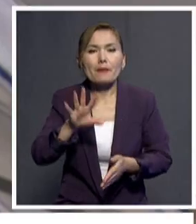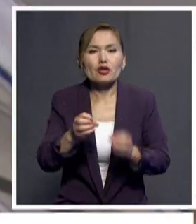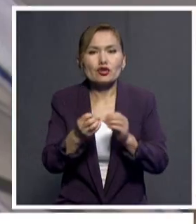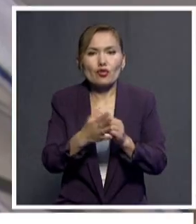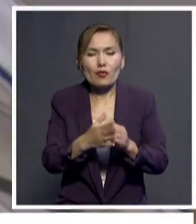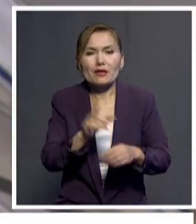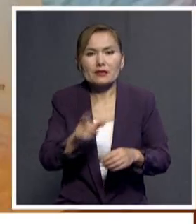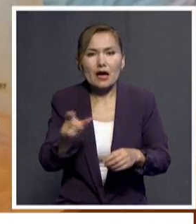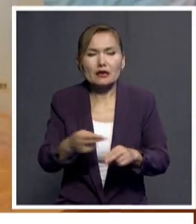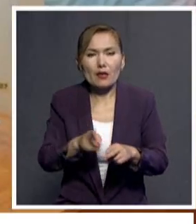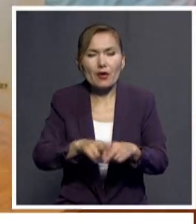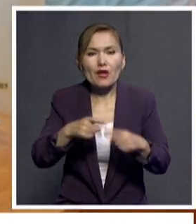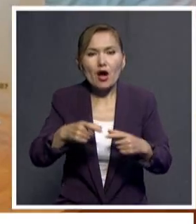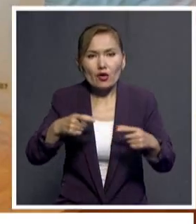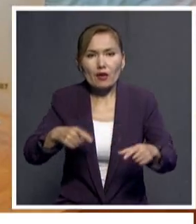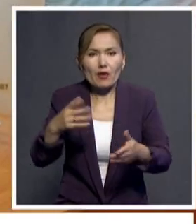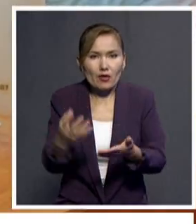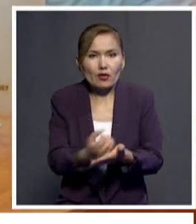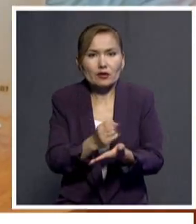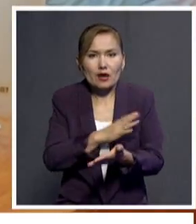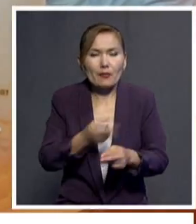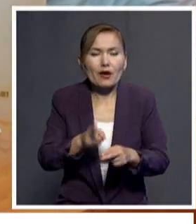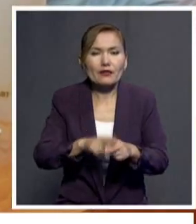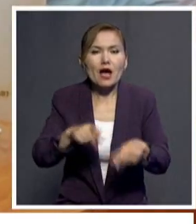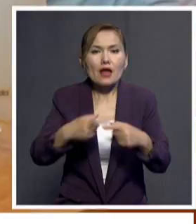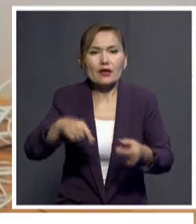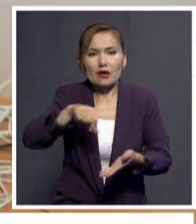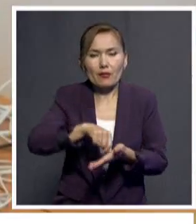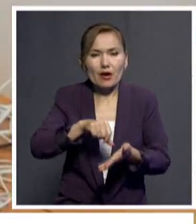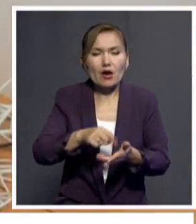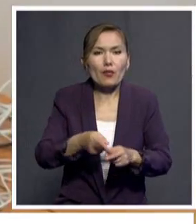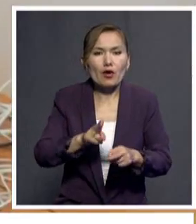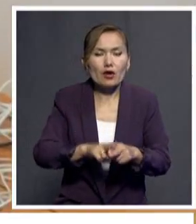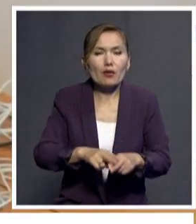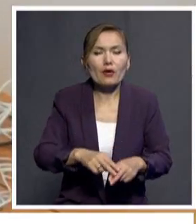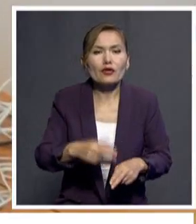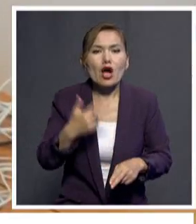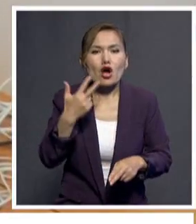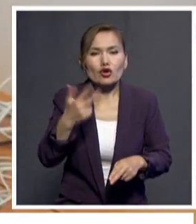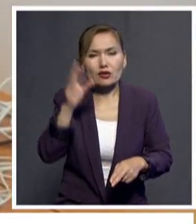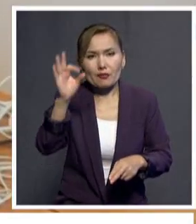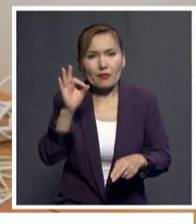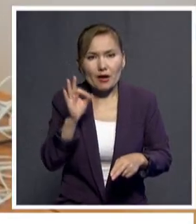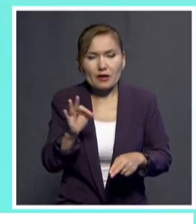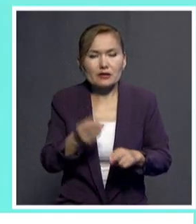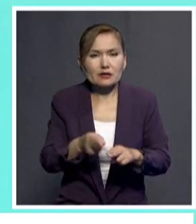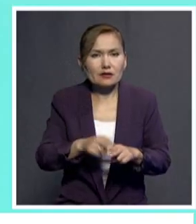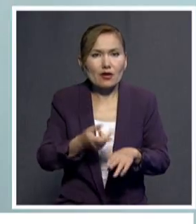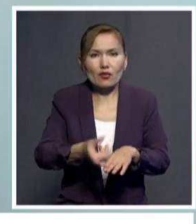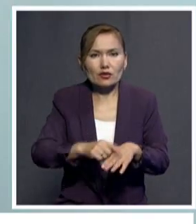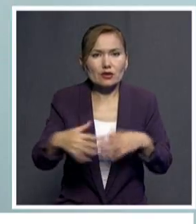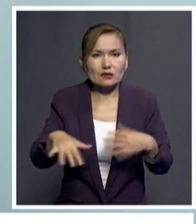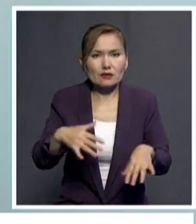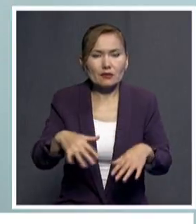ғана шекті мәннен жоғары нәтижеге ие болған. Яғни тест тапсырушылардың 3-тен 1-і ғана білімін дәлелдеген.